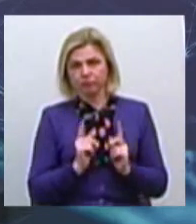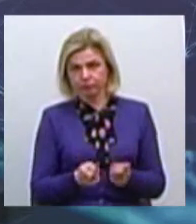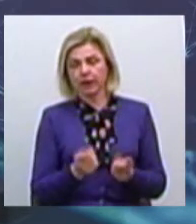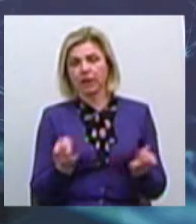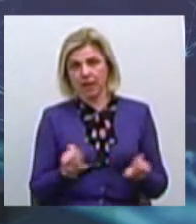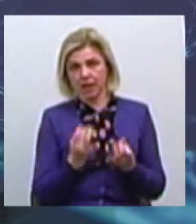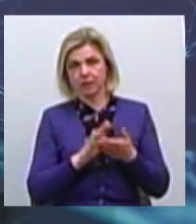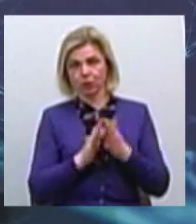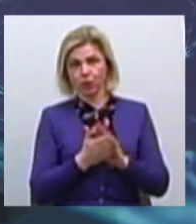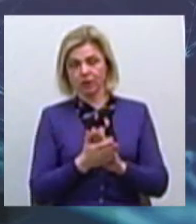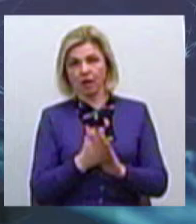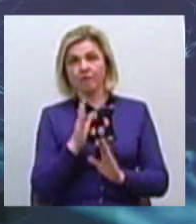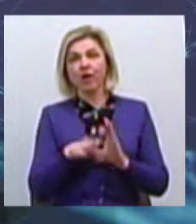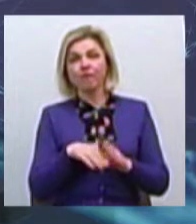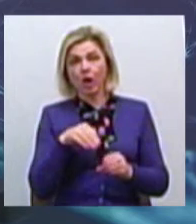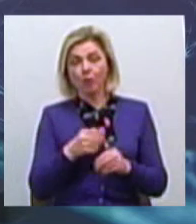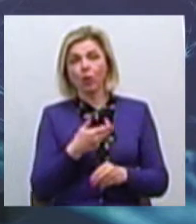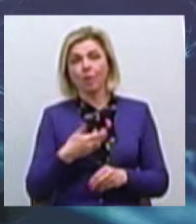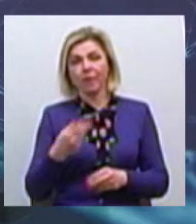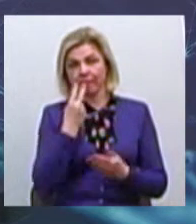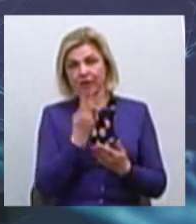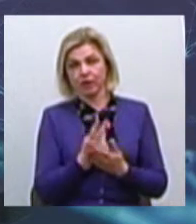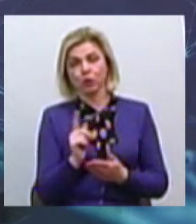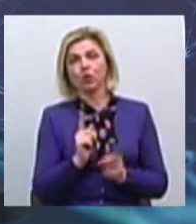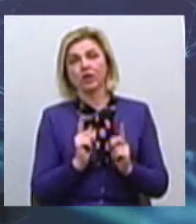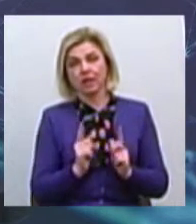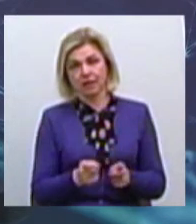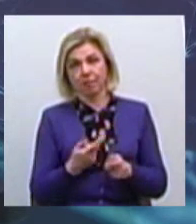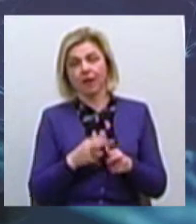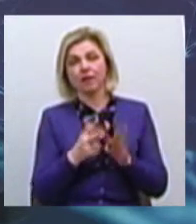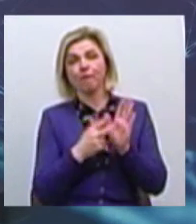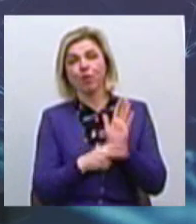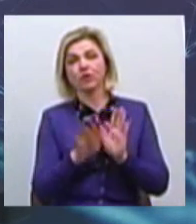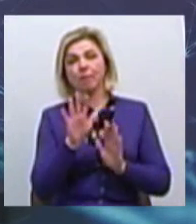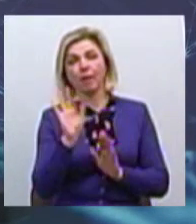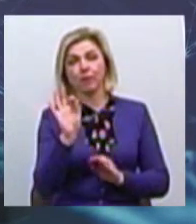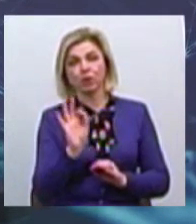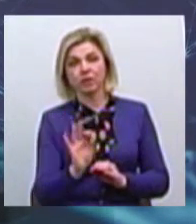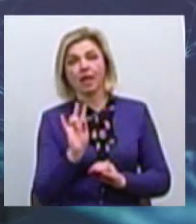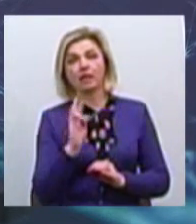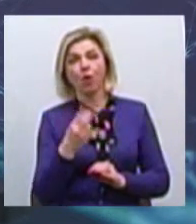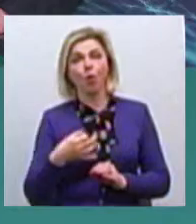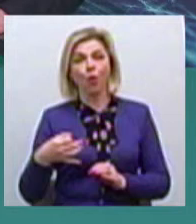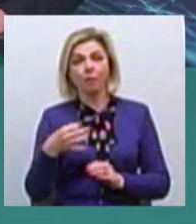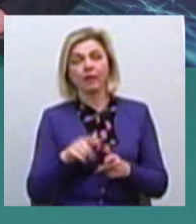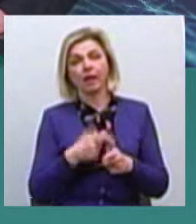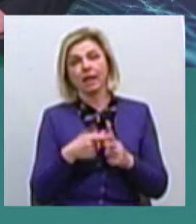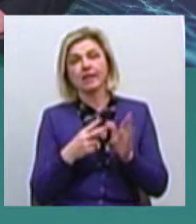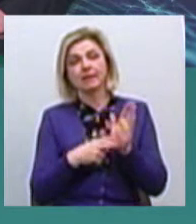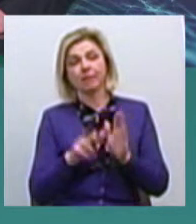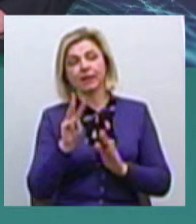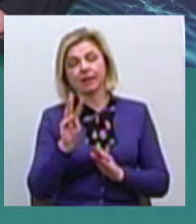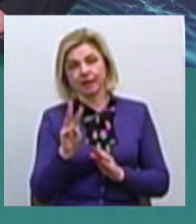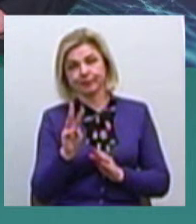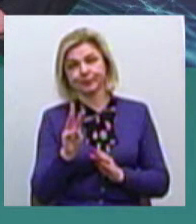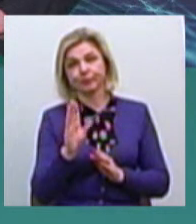на этих выборах, и мы видим то, что на самом деле вот эти вот 85% в Николаевской области или